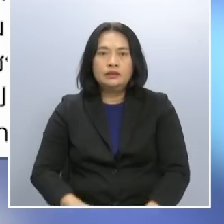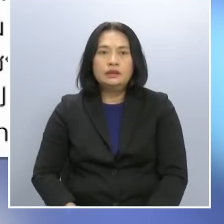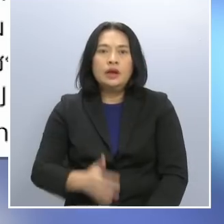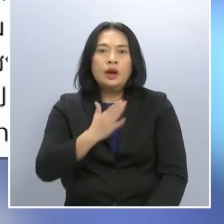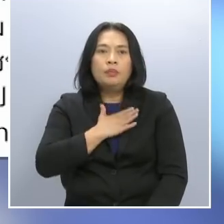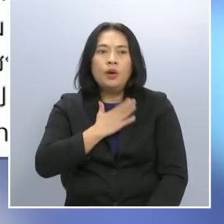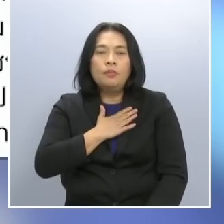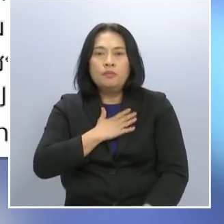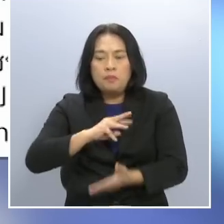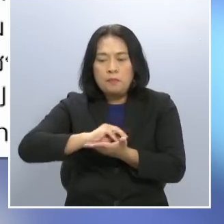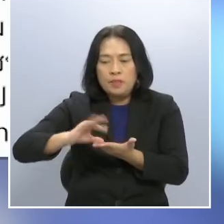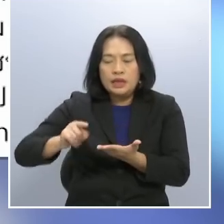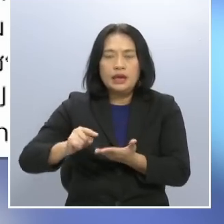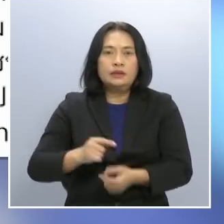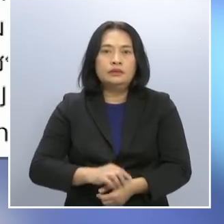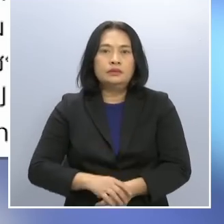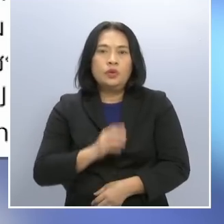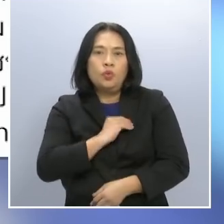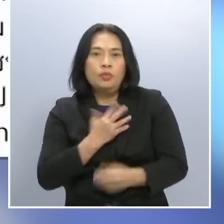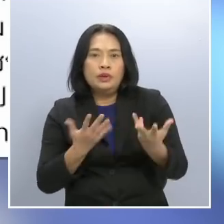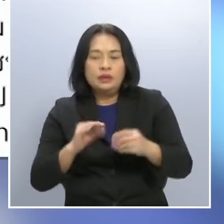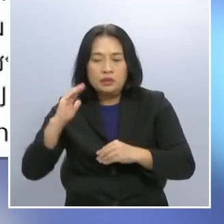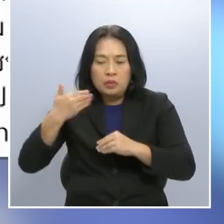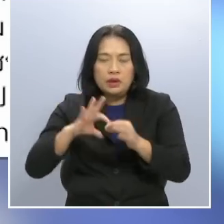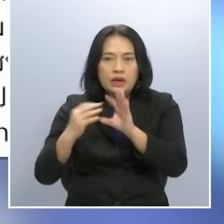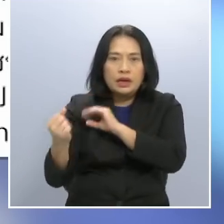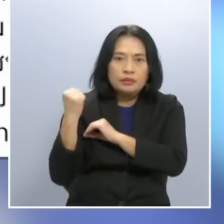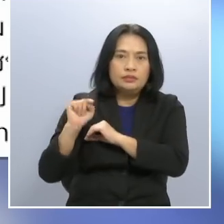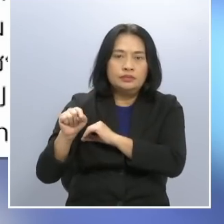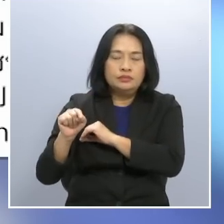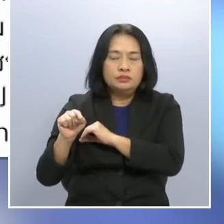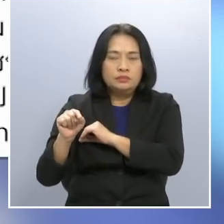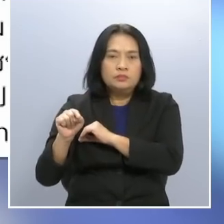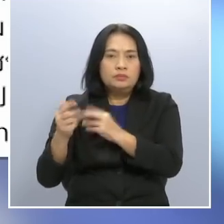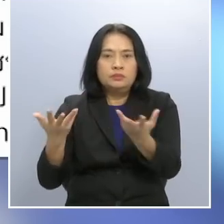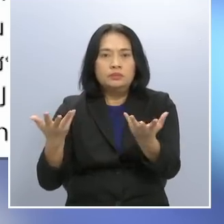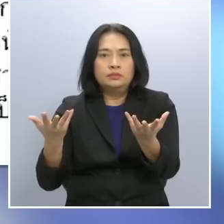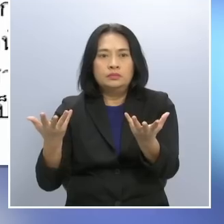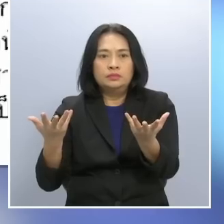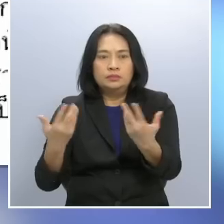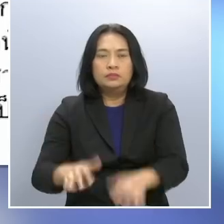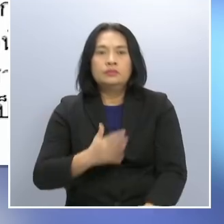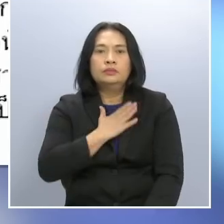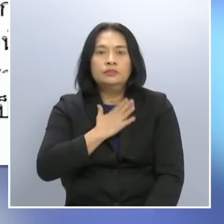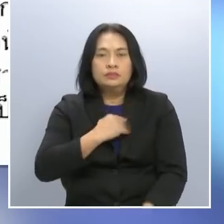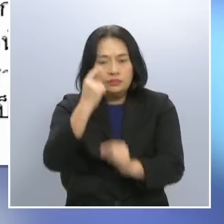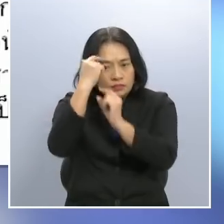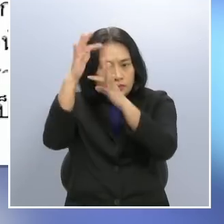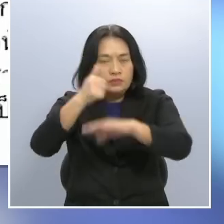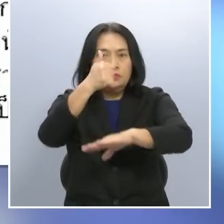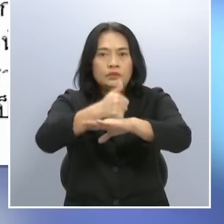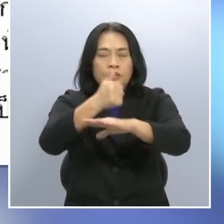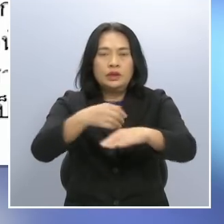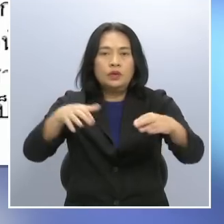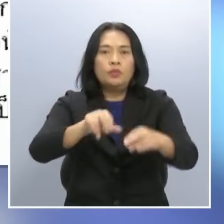ารยาทมากไปกว่ากลัวการสืบทอดอำนาจของเผด็จการเลยแล้วทิ้งท้ายว่าผมหวังว่าท่านหัวหน้าพรรคเพื่อไท